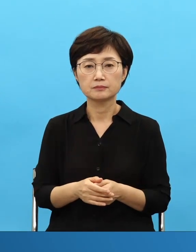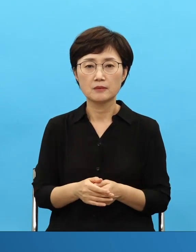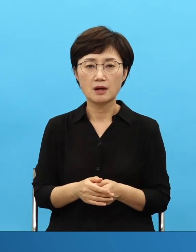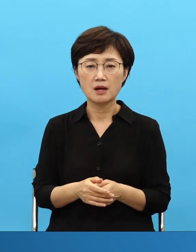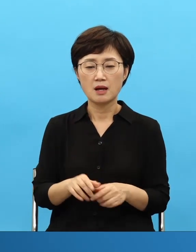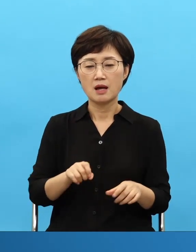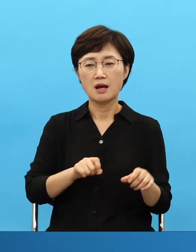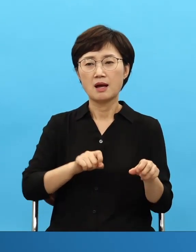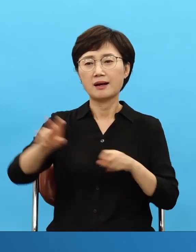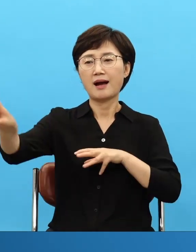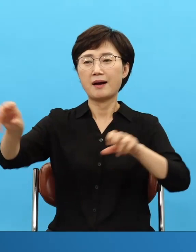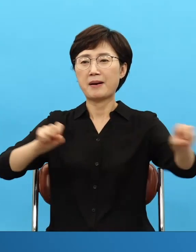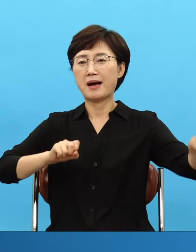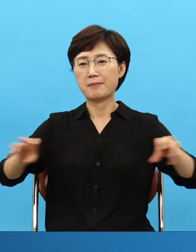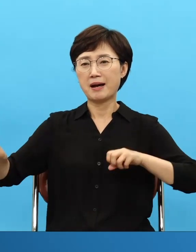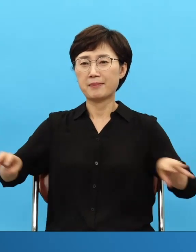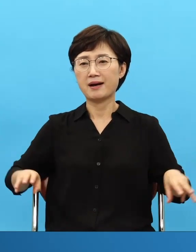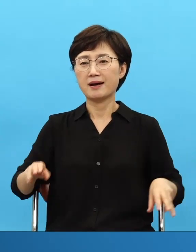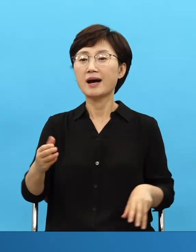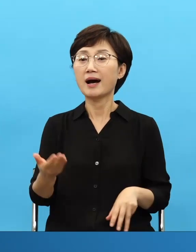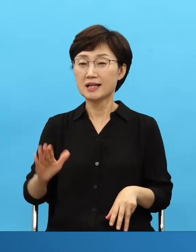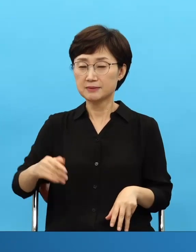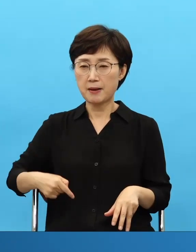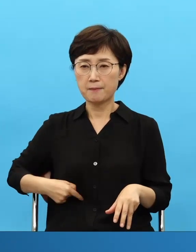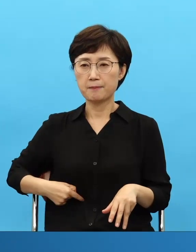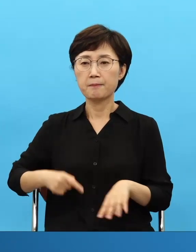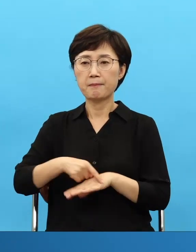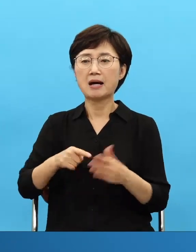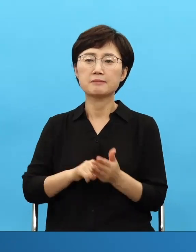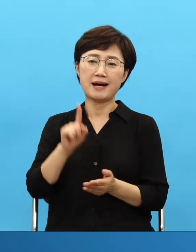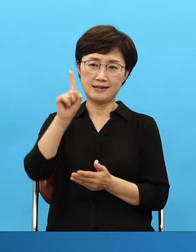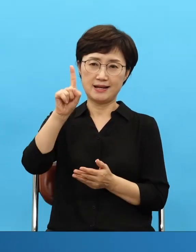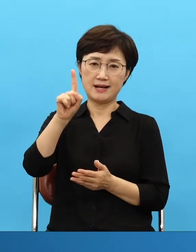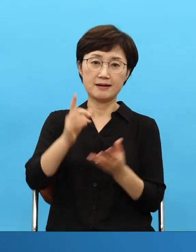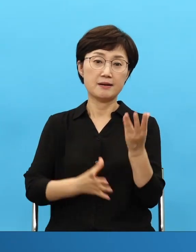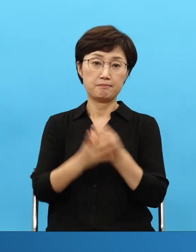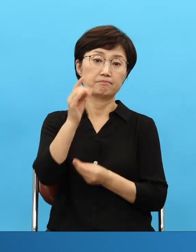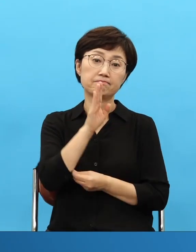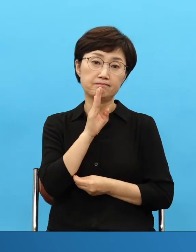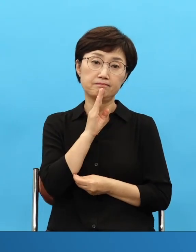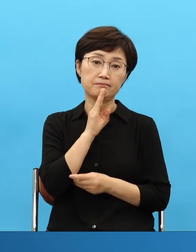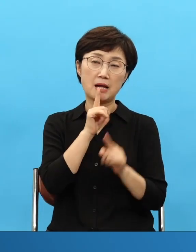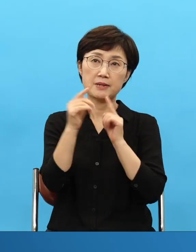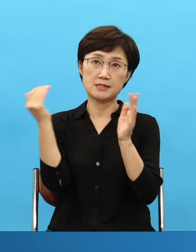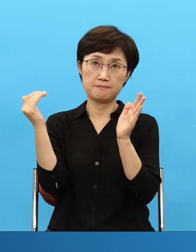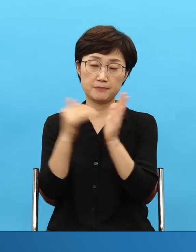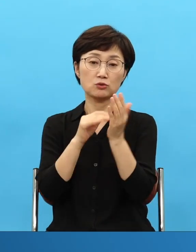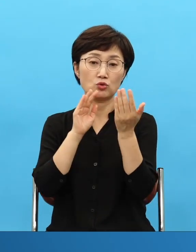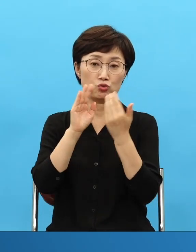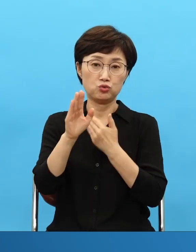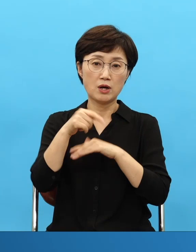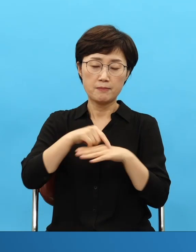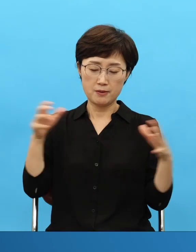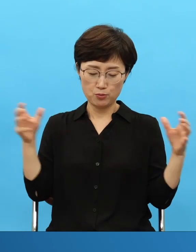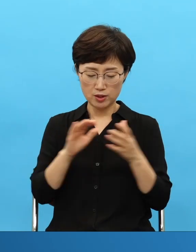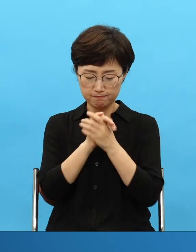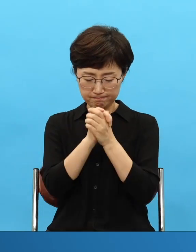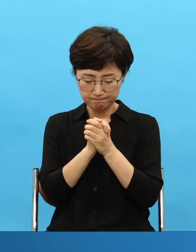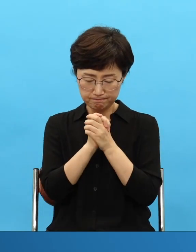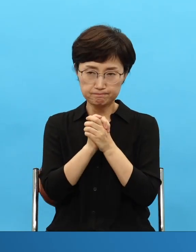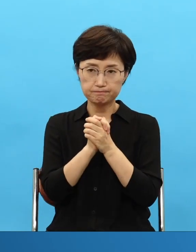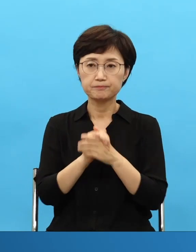떨어져 있었지만 모든 타운에서 함께 찬양하고 말씀을 들었고 말씀 이후에는 모두가 한 마음으로 조용히